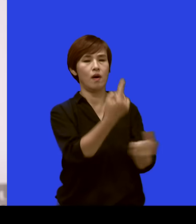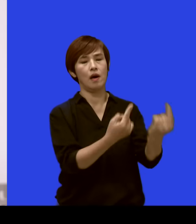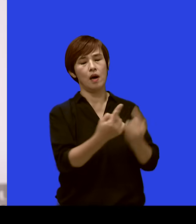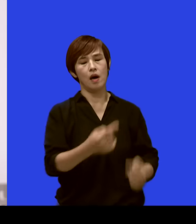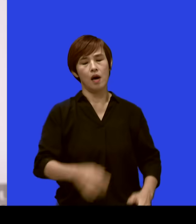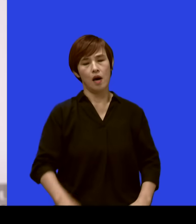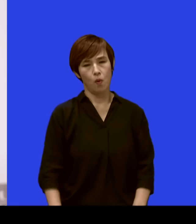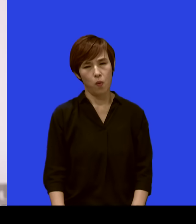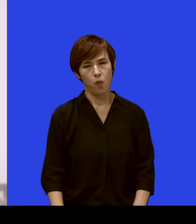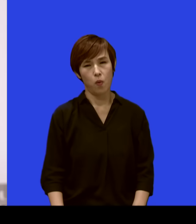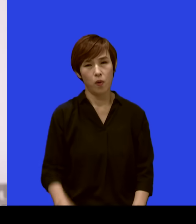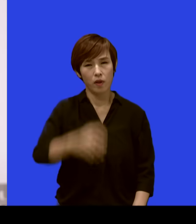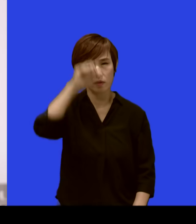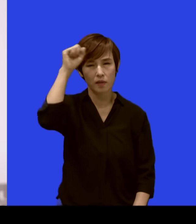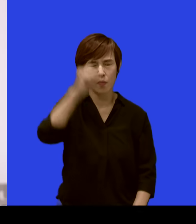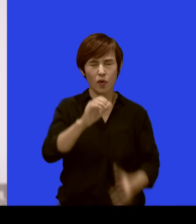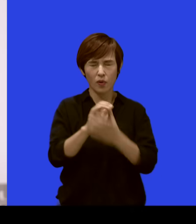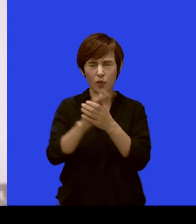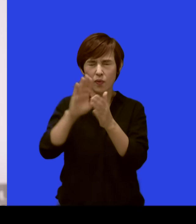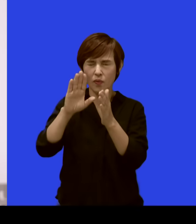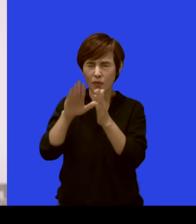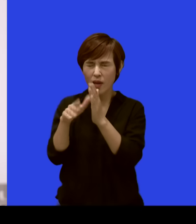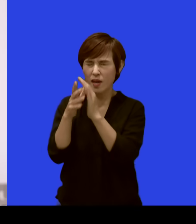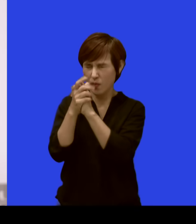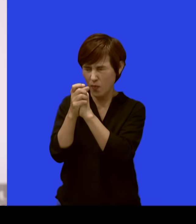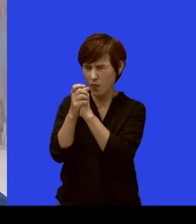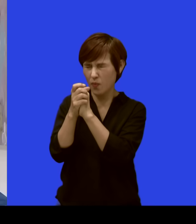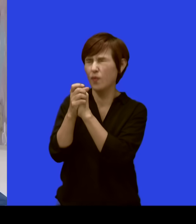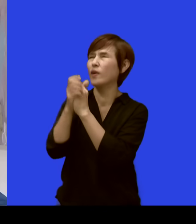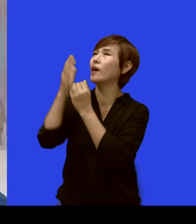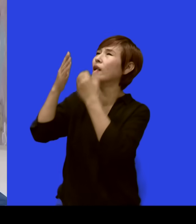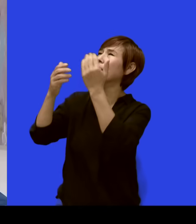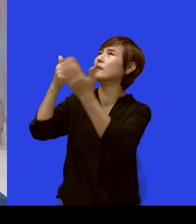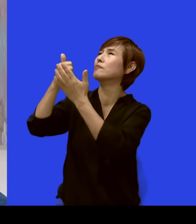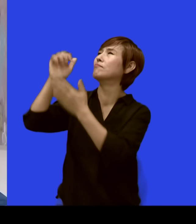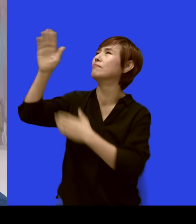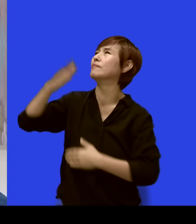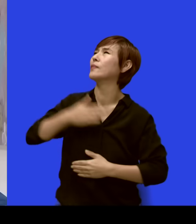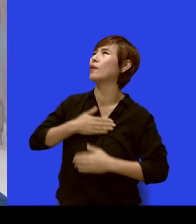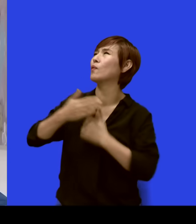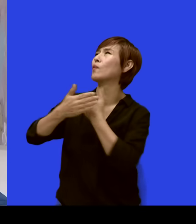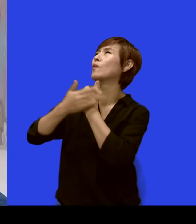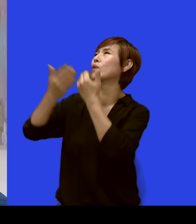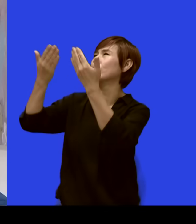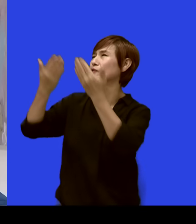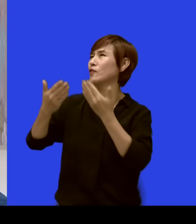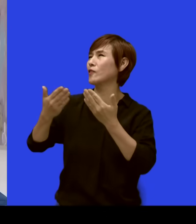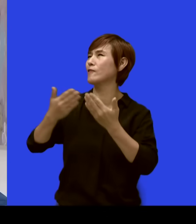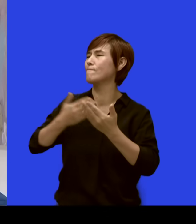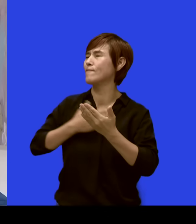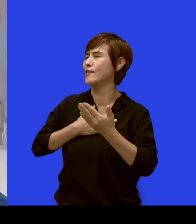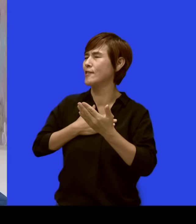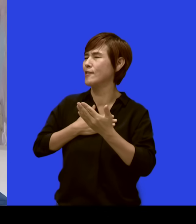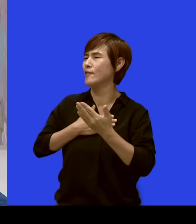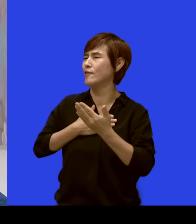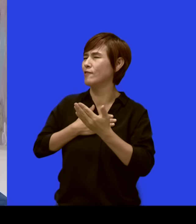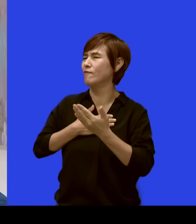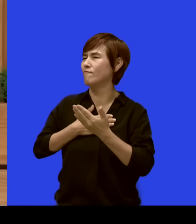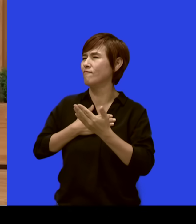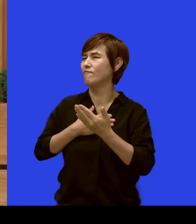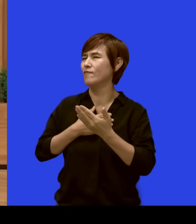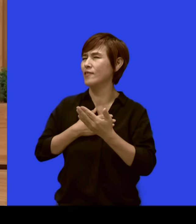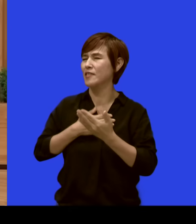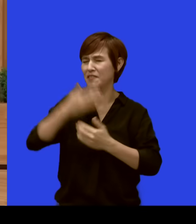정말 처음으로 새벽기도 때 하나님 앞에 하나님 저에게 좀 한 번만 도와주셔서 제 손에 좀 뭐 좀 장풍도 좀